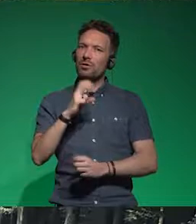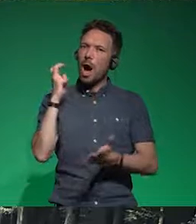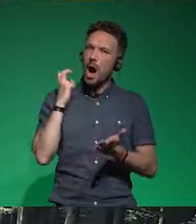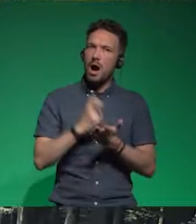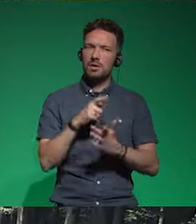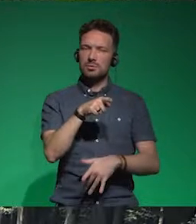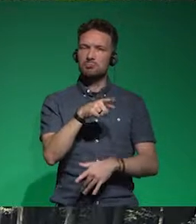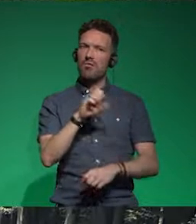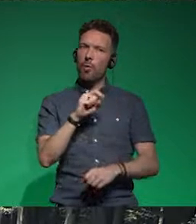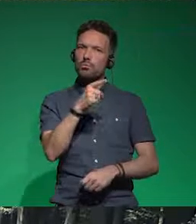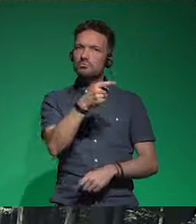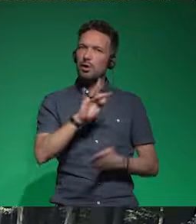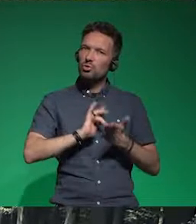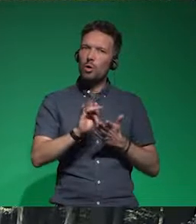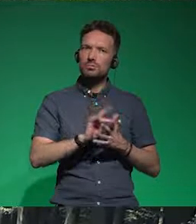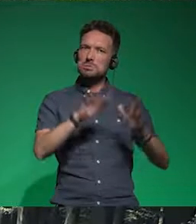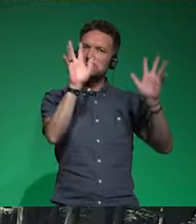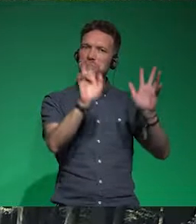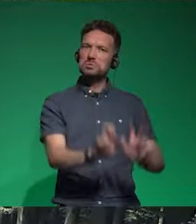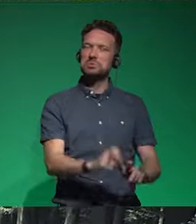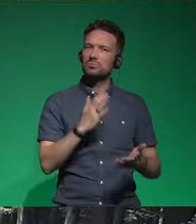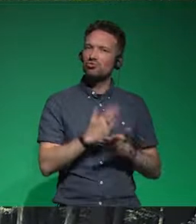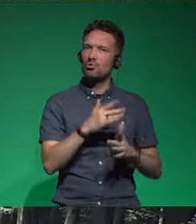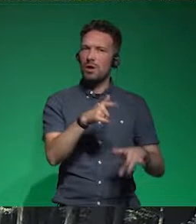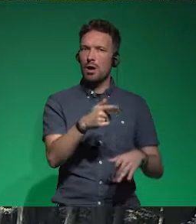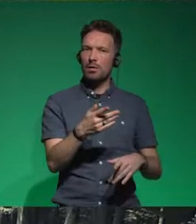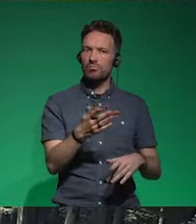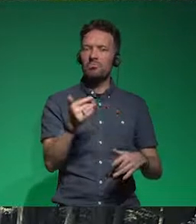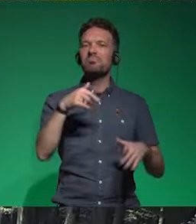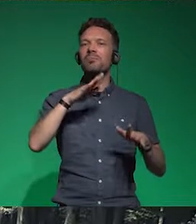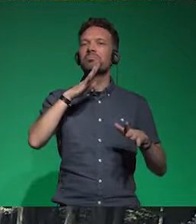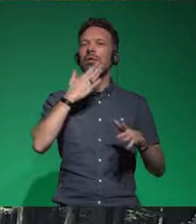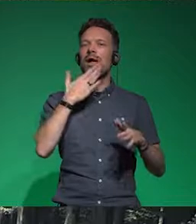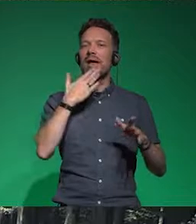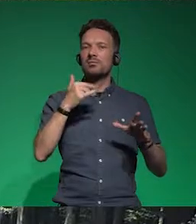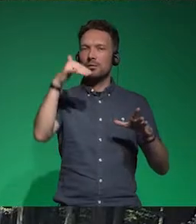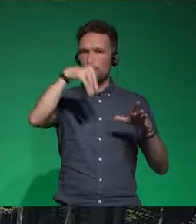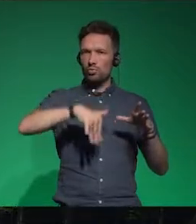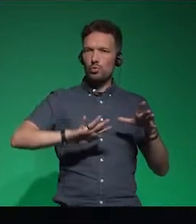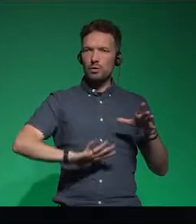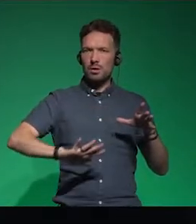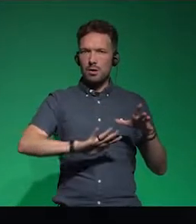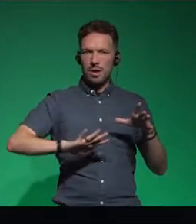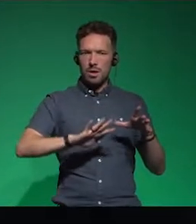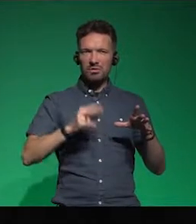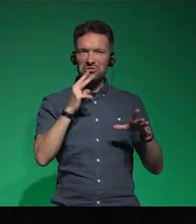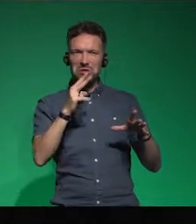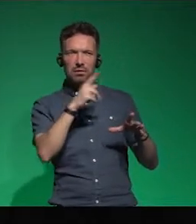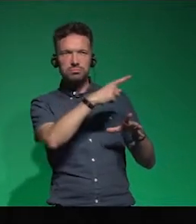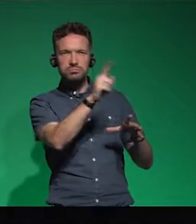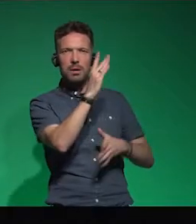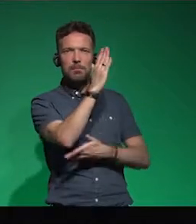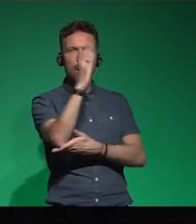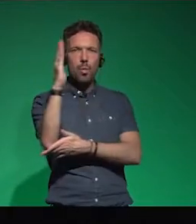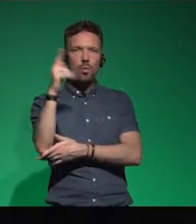seit 2 Jahren landesweit, aber gehäuft in Südhessen, gravierende Absterbeerscheinungen dieser bestimmenden